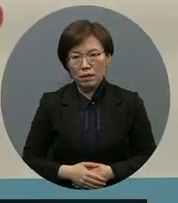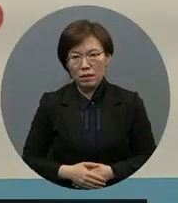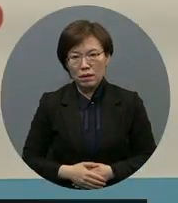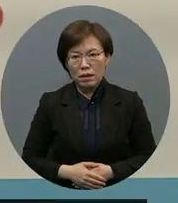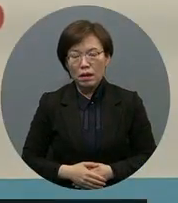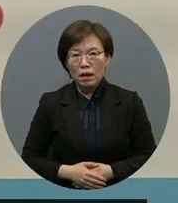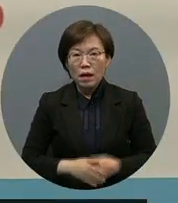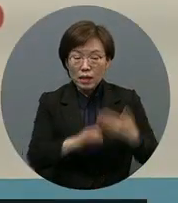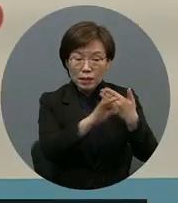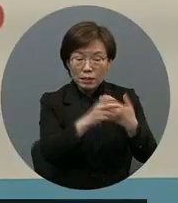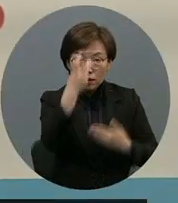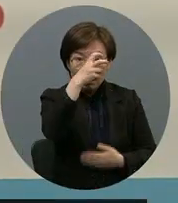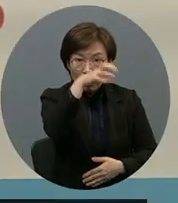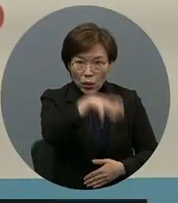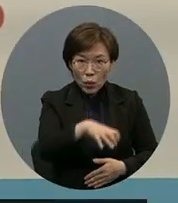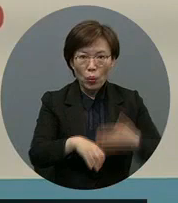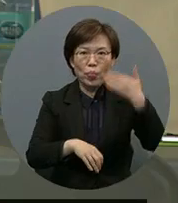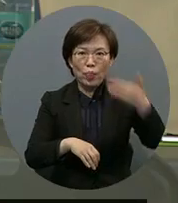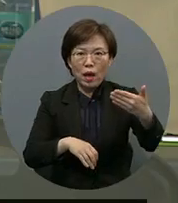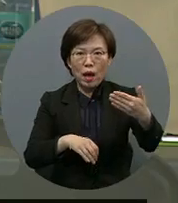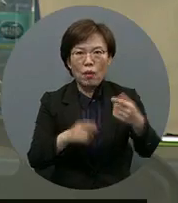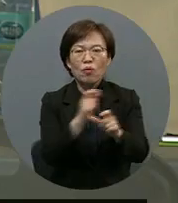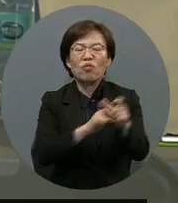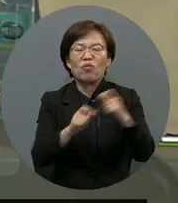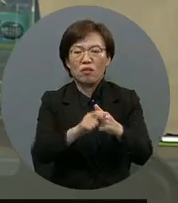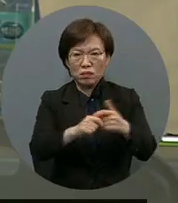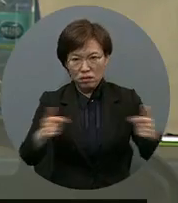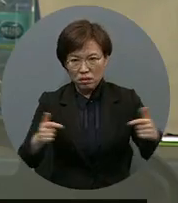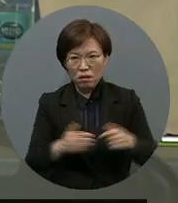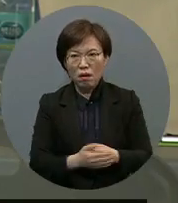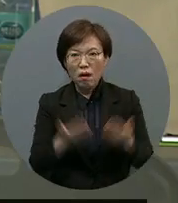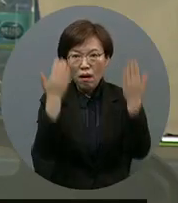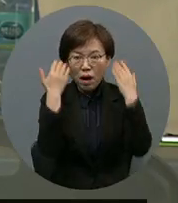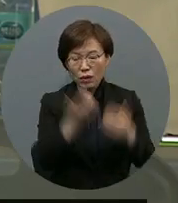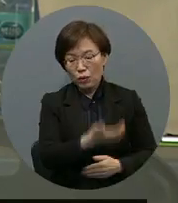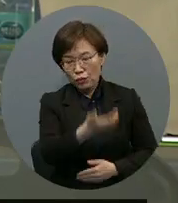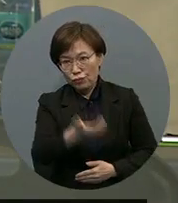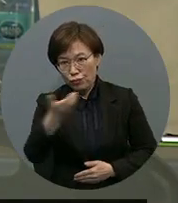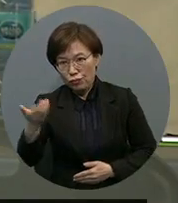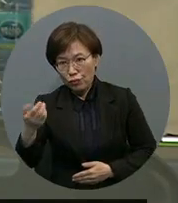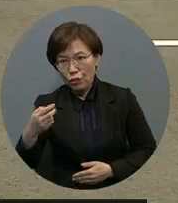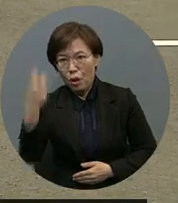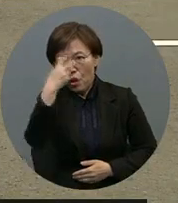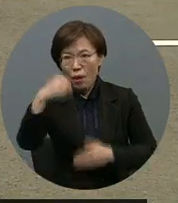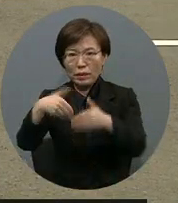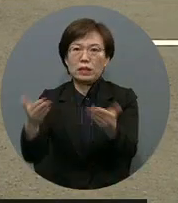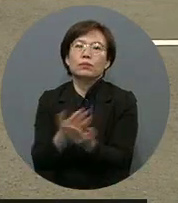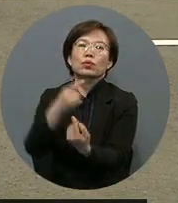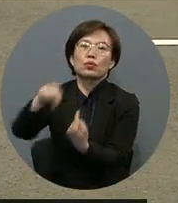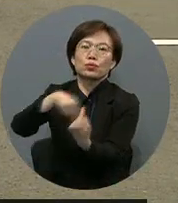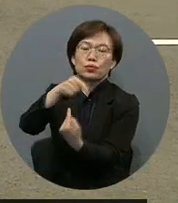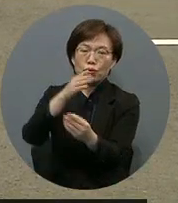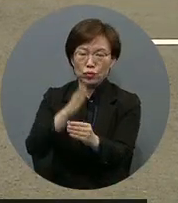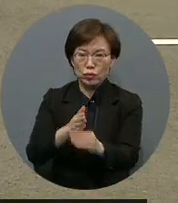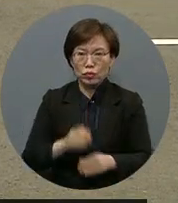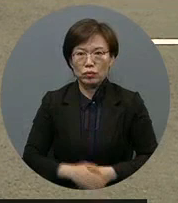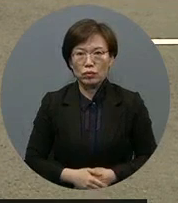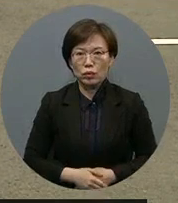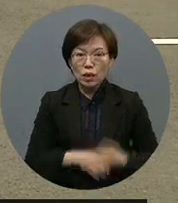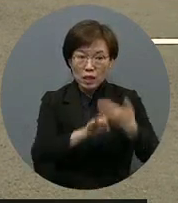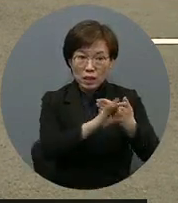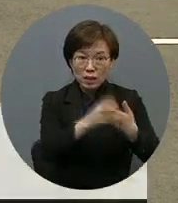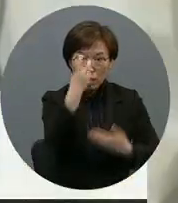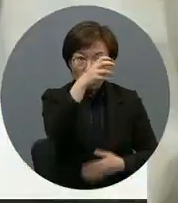울산시는 임시 선별검사 소를 9가지 들리고 학교를 순회하는 이동 검사 팀도 운영중입니다 임시